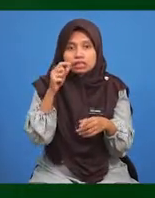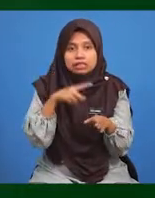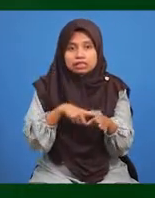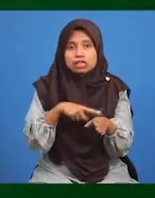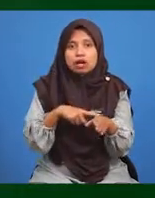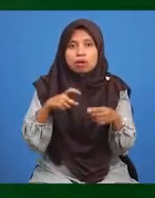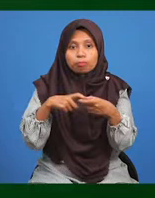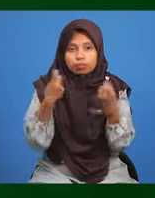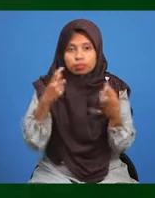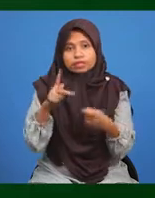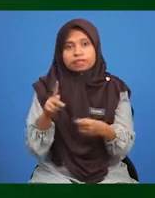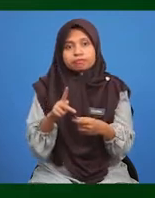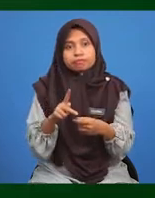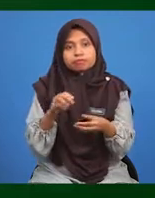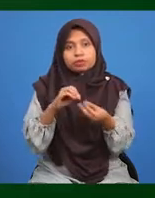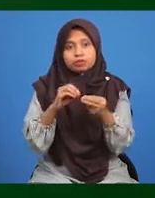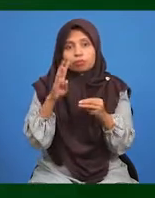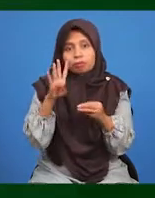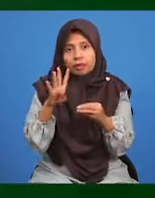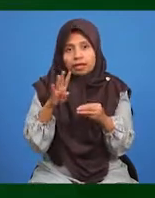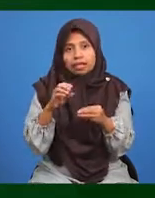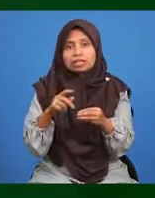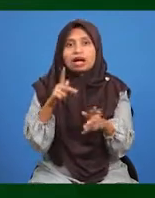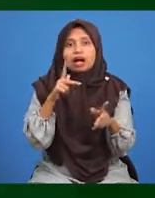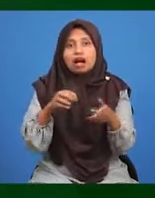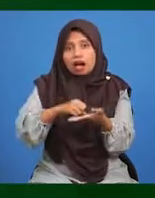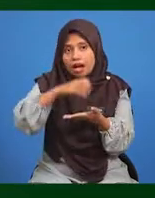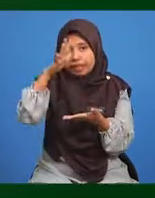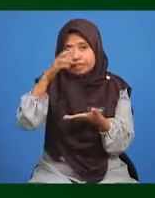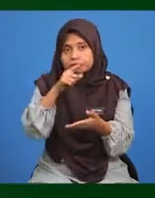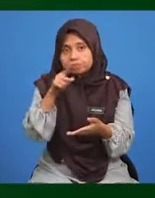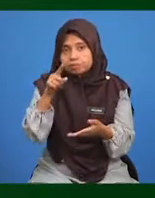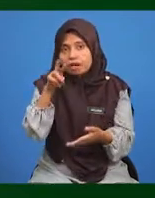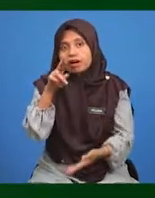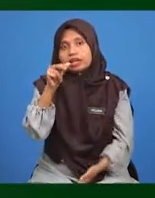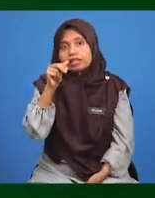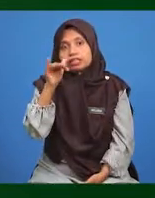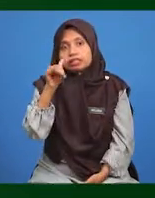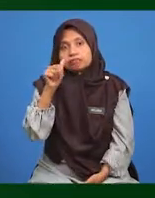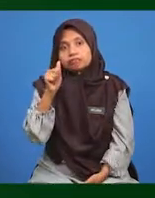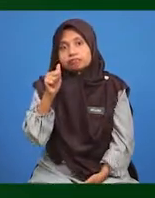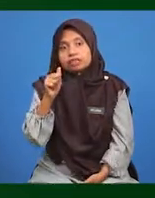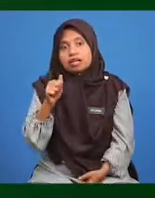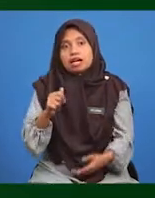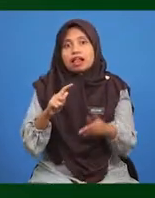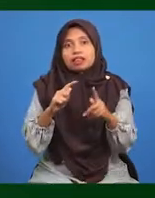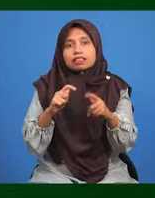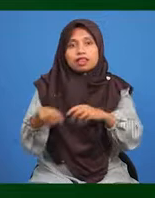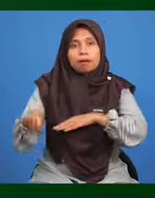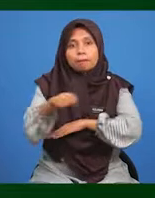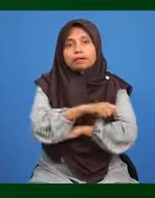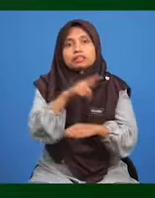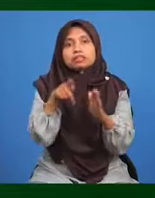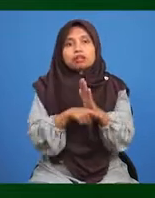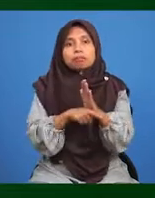Perkataan keempat pula ialah kaya raya. Contoh ayatnya ialah taman